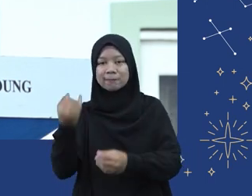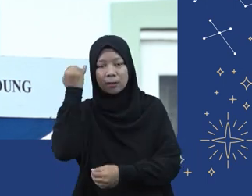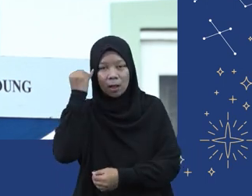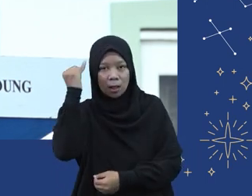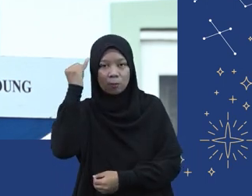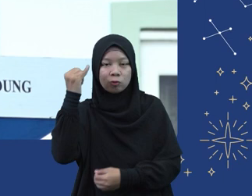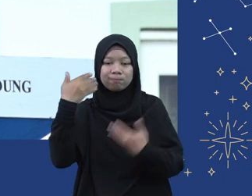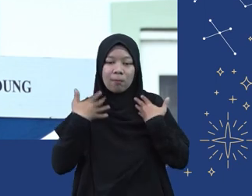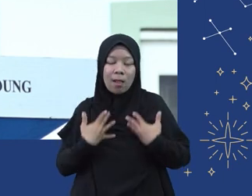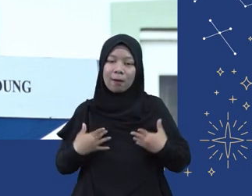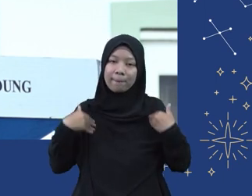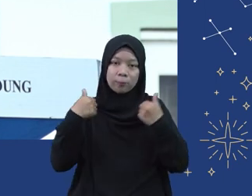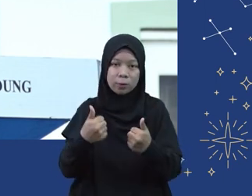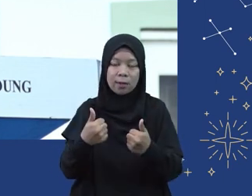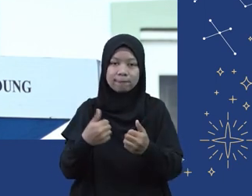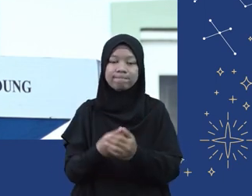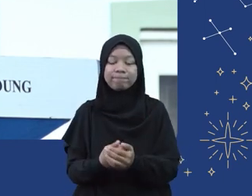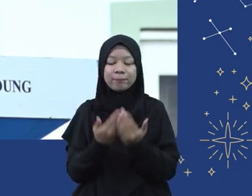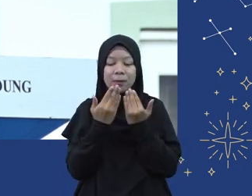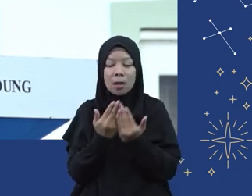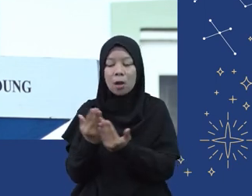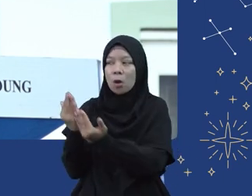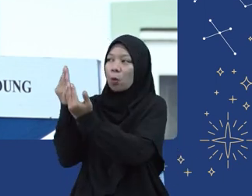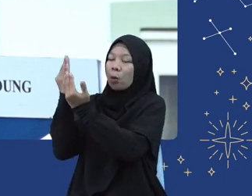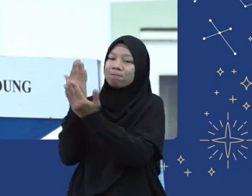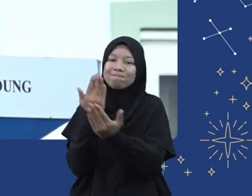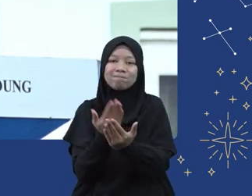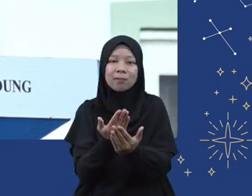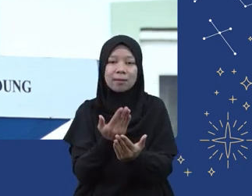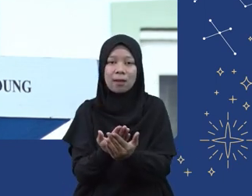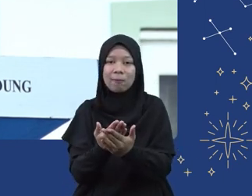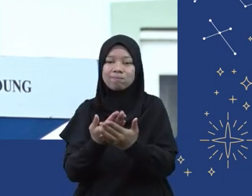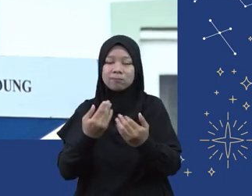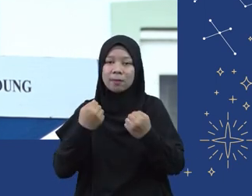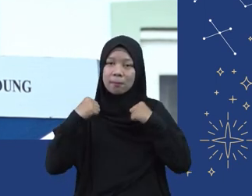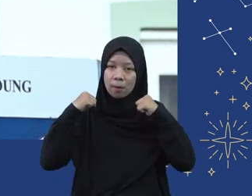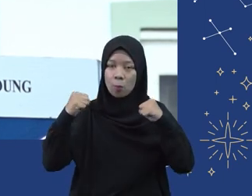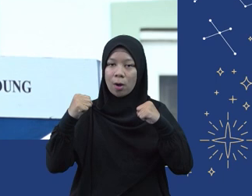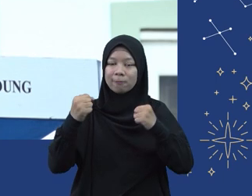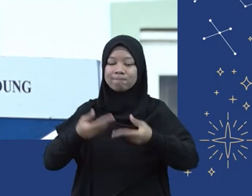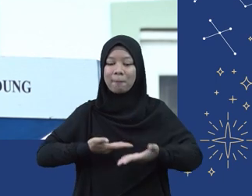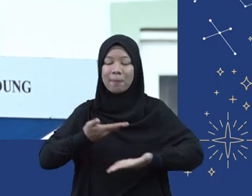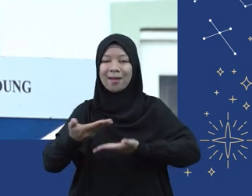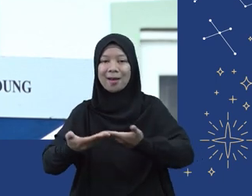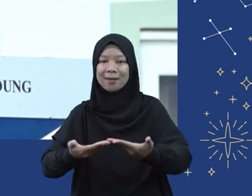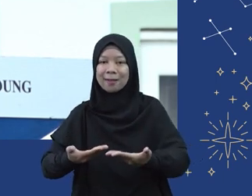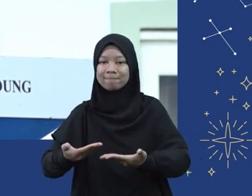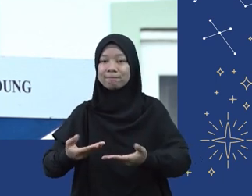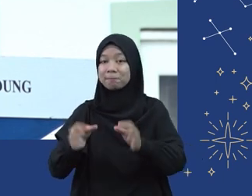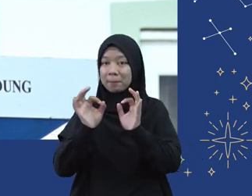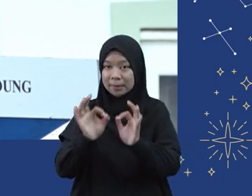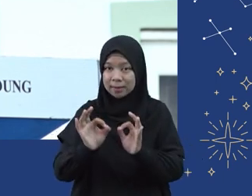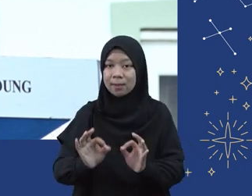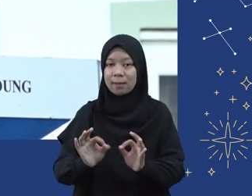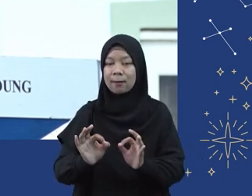Ya Allah berilah kami kemampuan dan kekuatan untuk memberikan pelayanan pendidikan dan penelitian yang berkualitas sehingga dapat